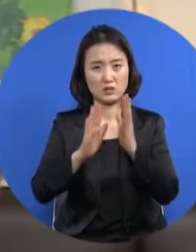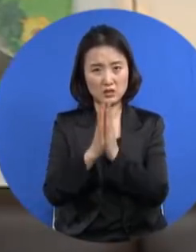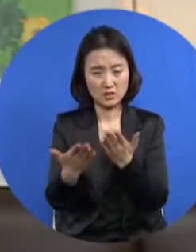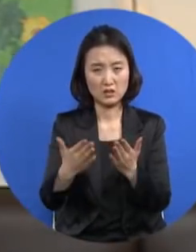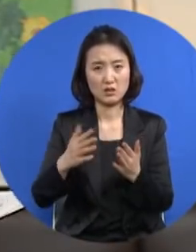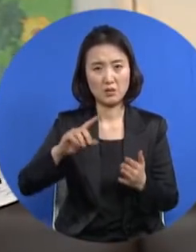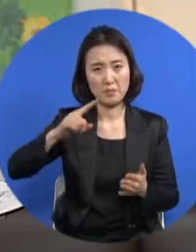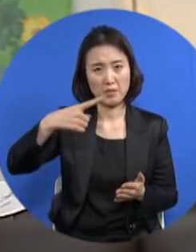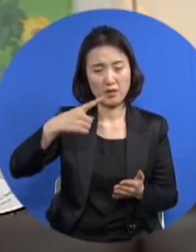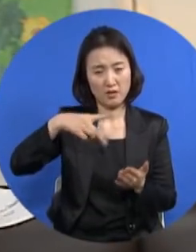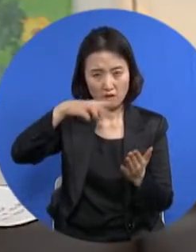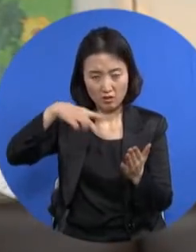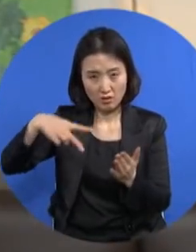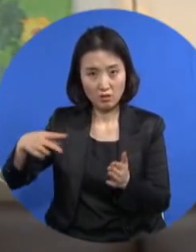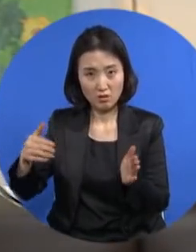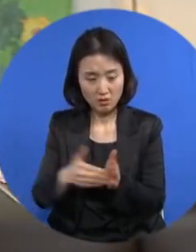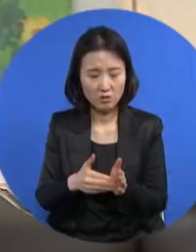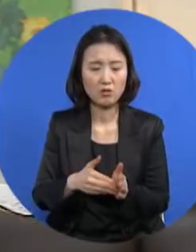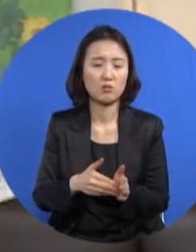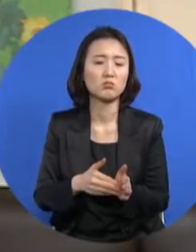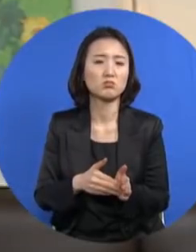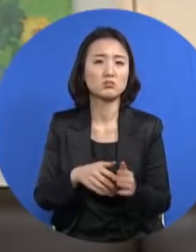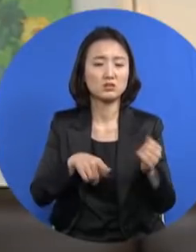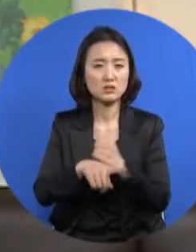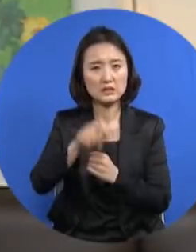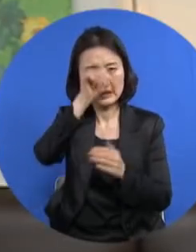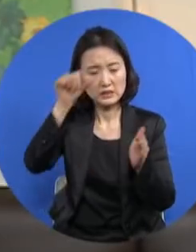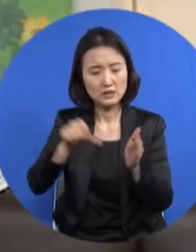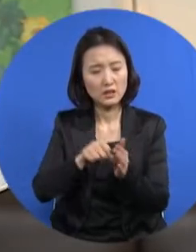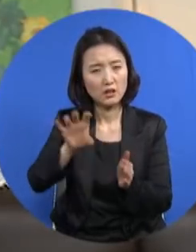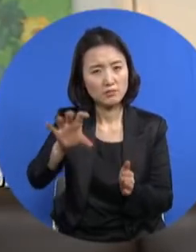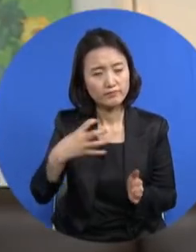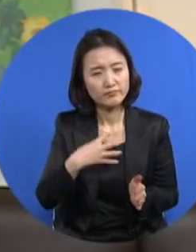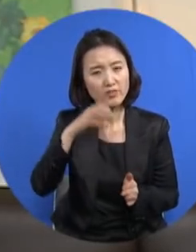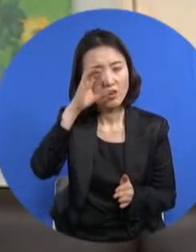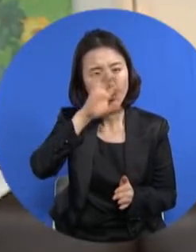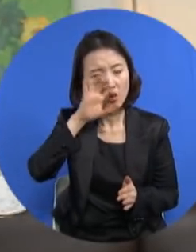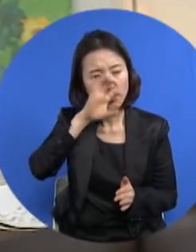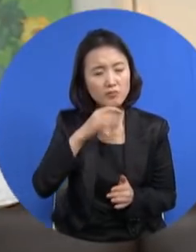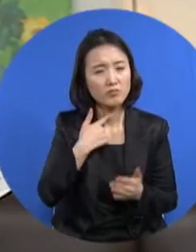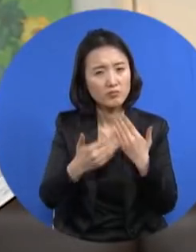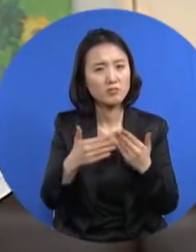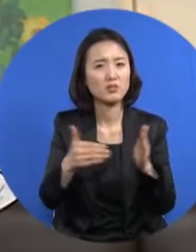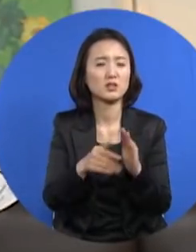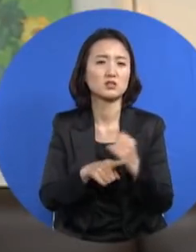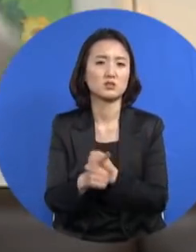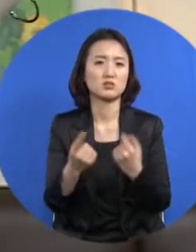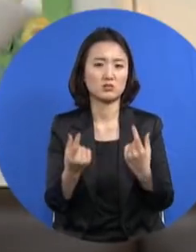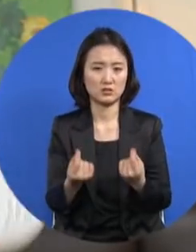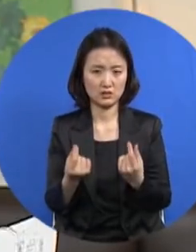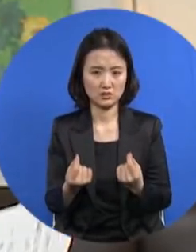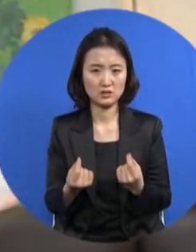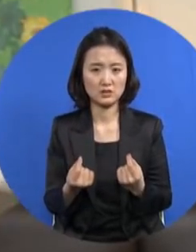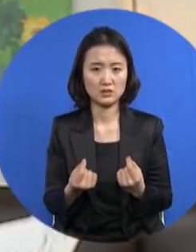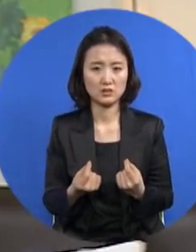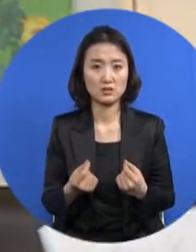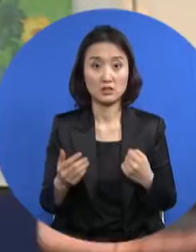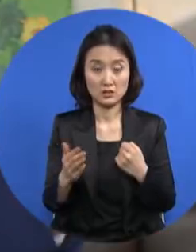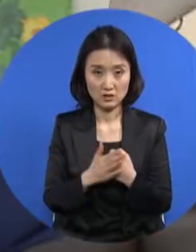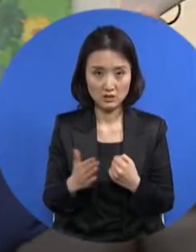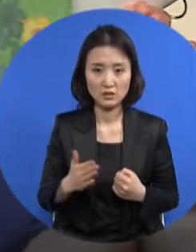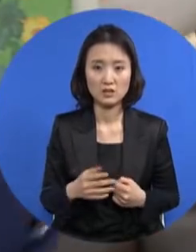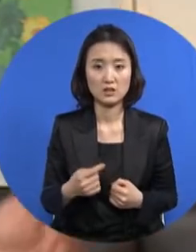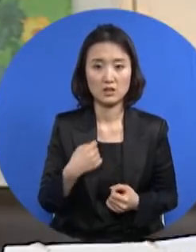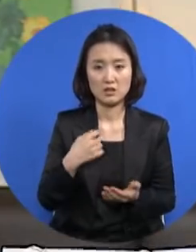그런 삶은 산 거 아니에요. 네. 그냥 그런 거, 그래서 제가 한 2, 30권만 읽어도 국내에서는 뭐 그 분야에서